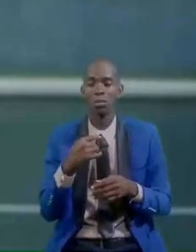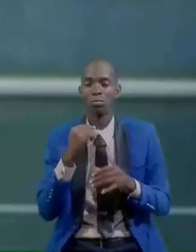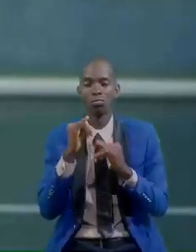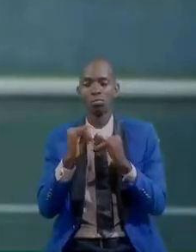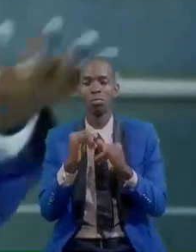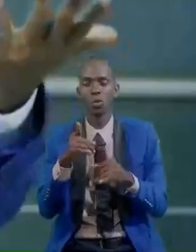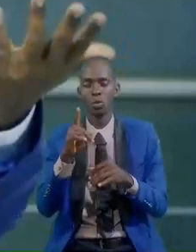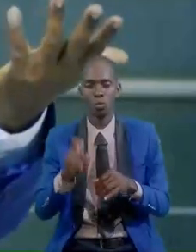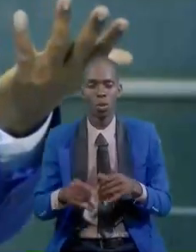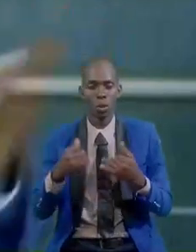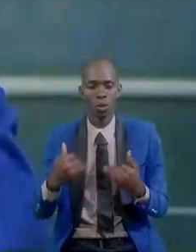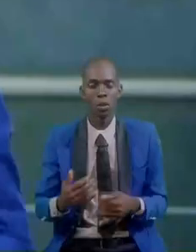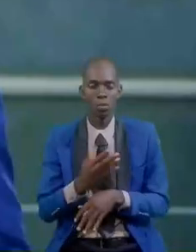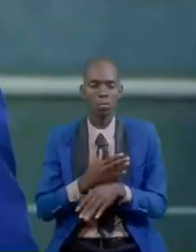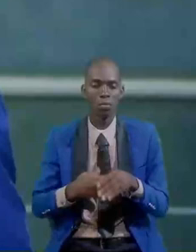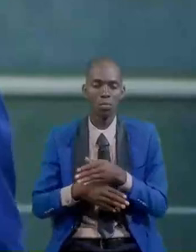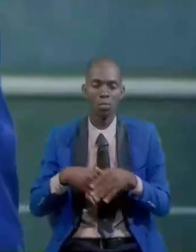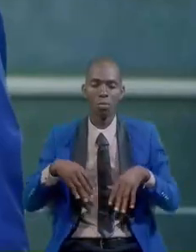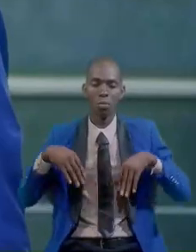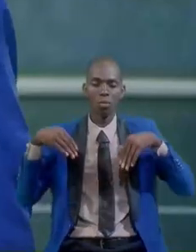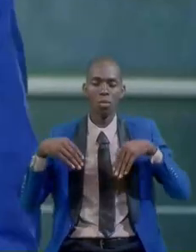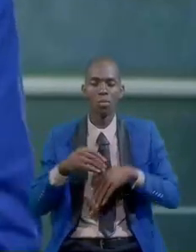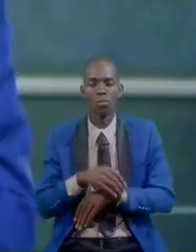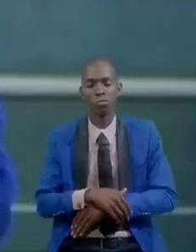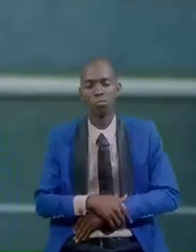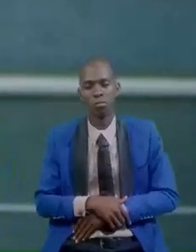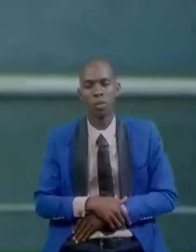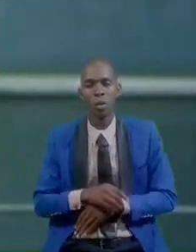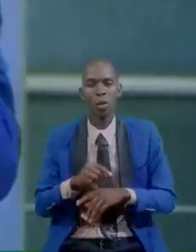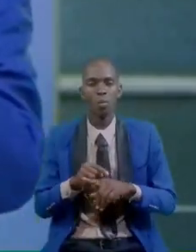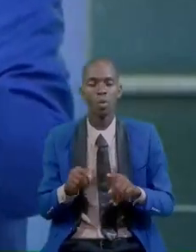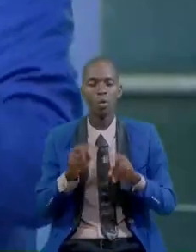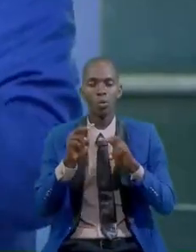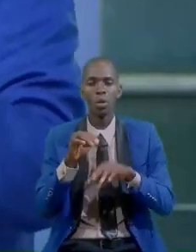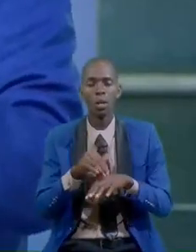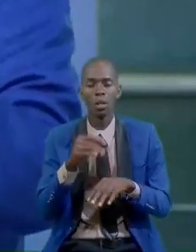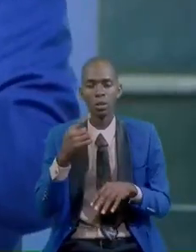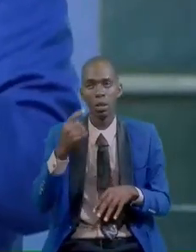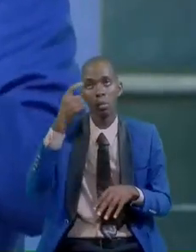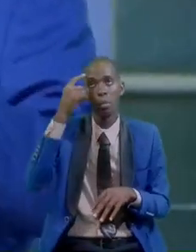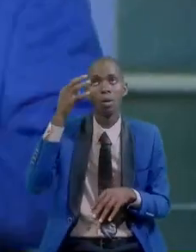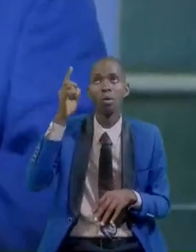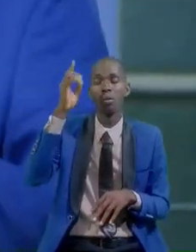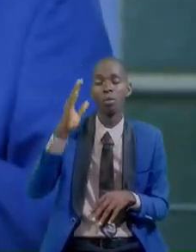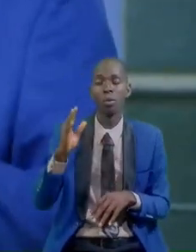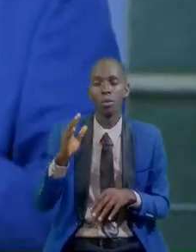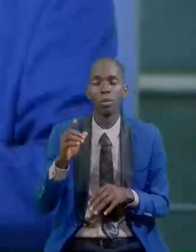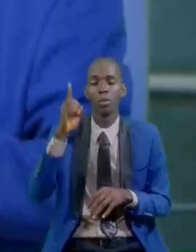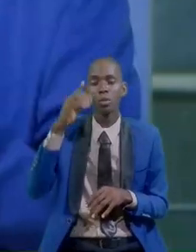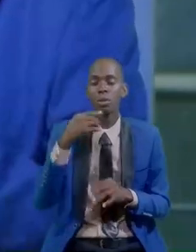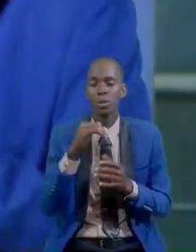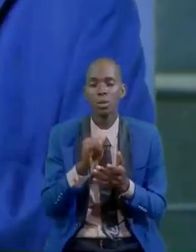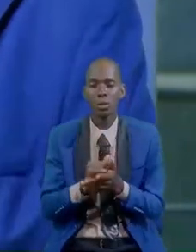âge, tu croises les bras. Tu es vieux maintenant. Mais regardez la pensée de Dieu. Il dit, et vos vieillards